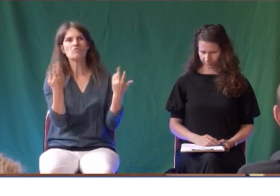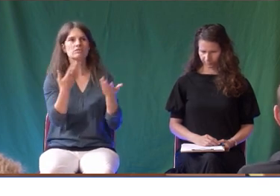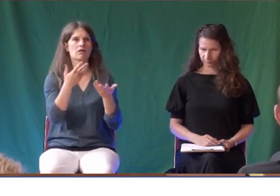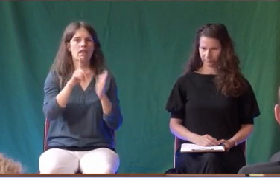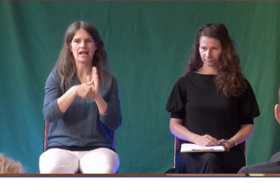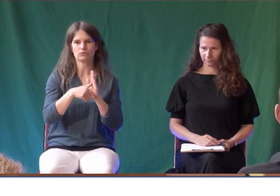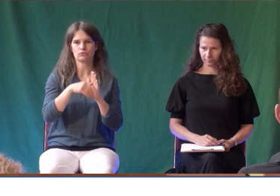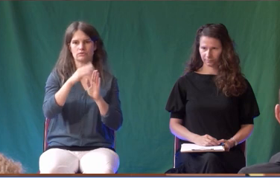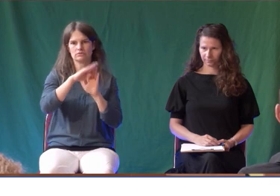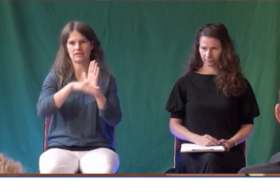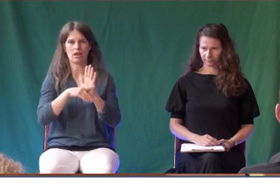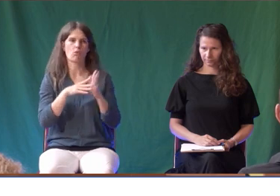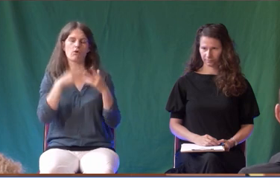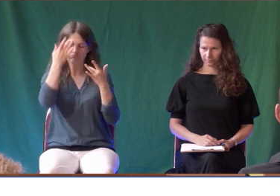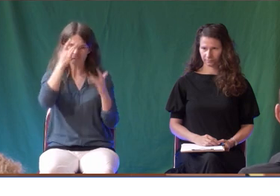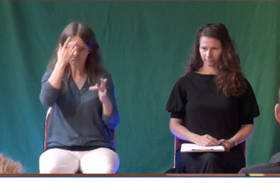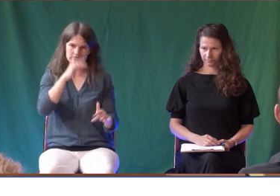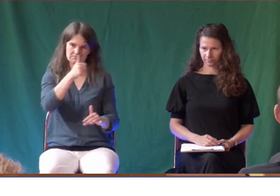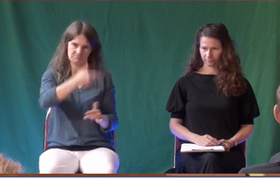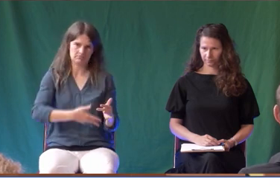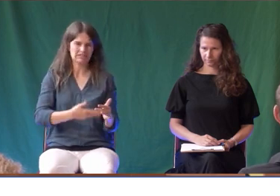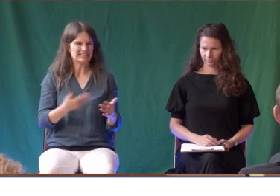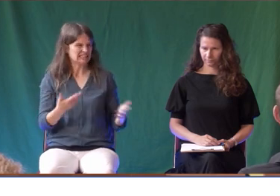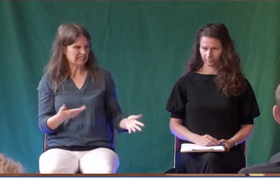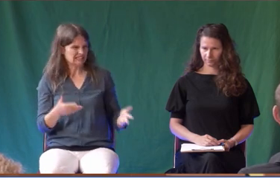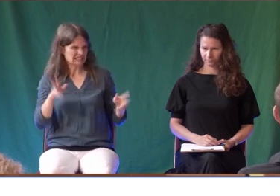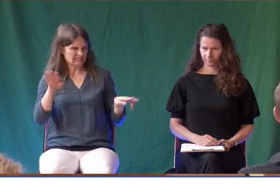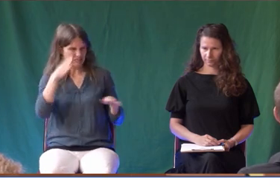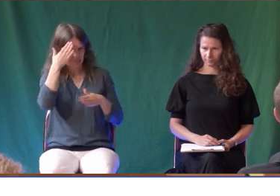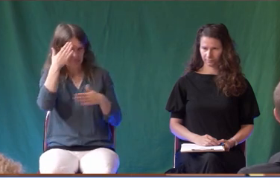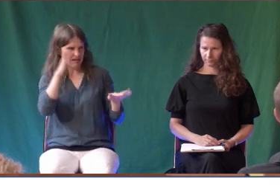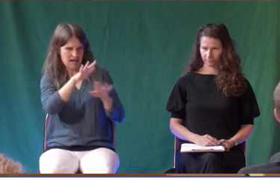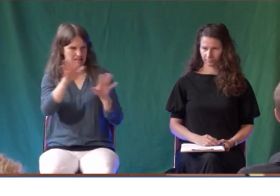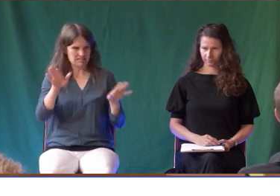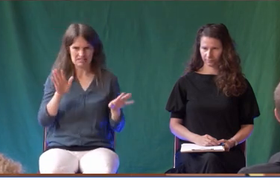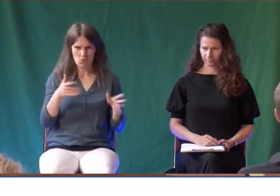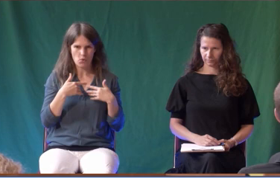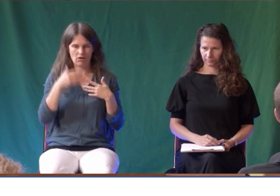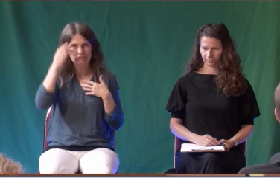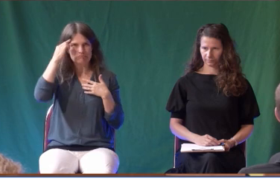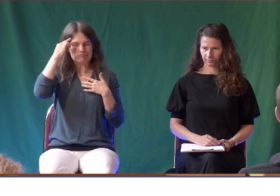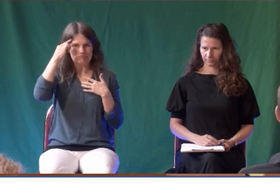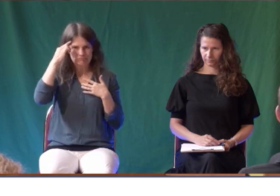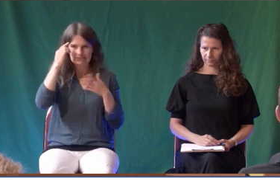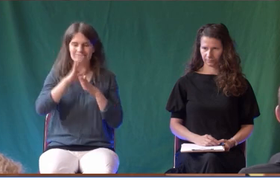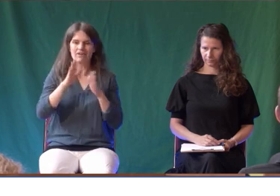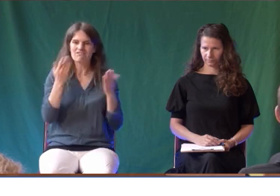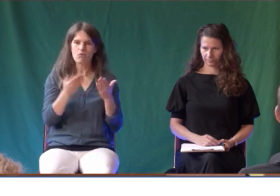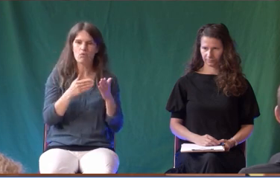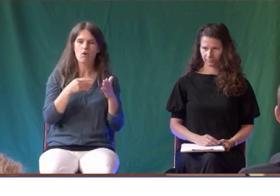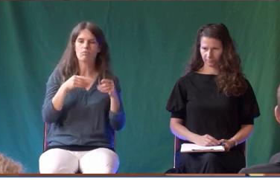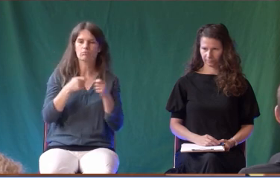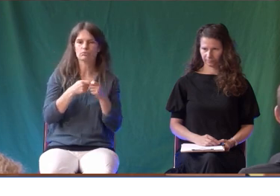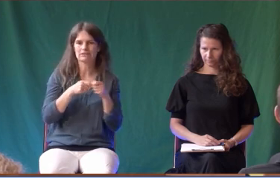gewährt die Quelle ist vielleicht nicht so bekannt oder nicht mehr so präsent das steht nämlich in der Gesetzesbegründung der